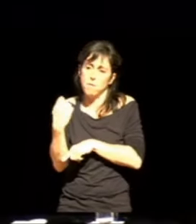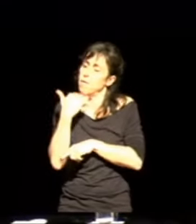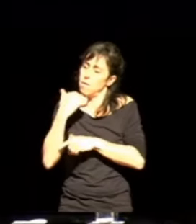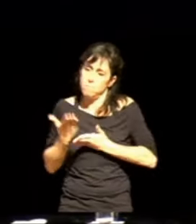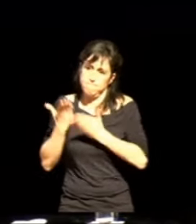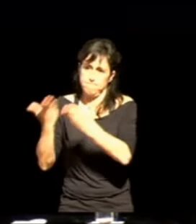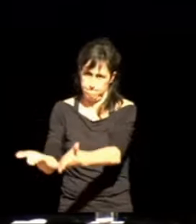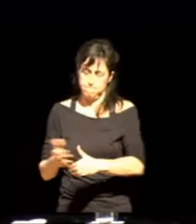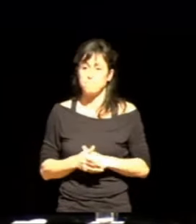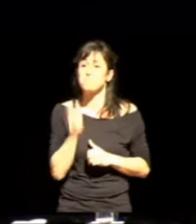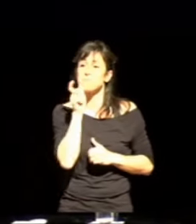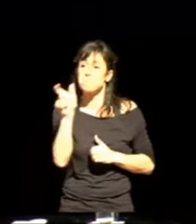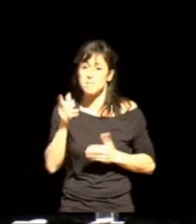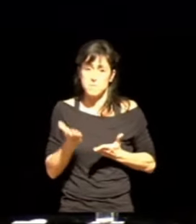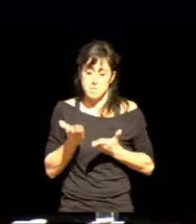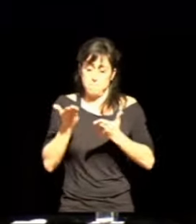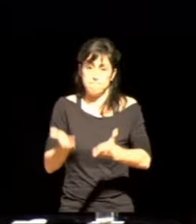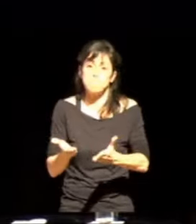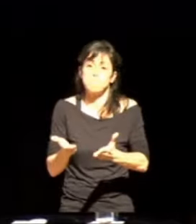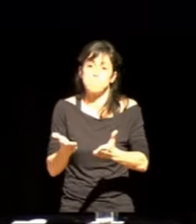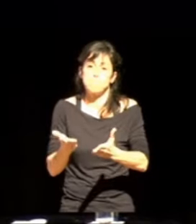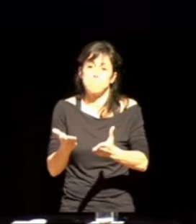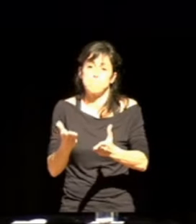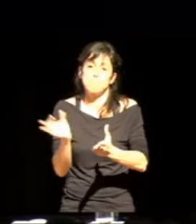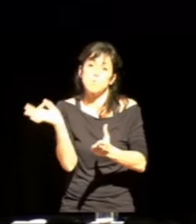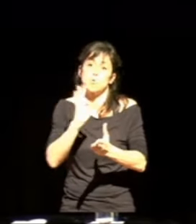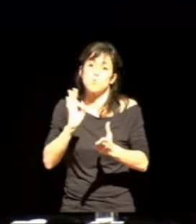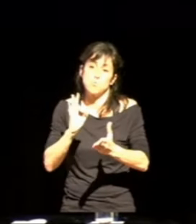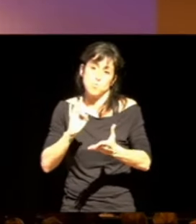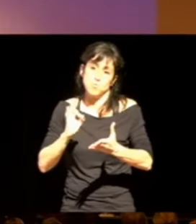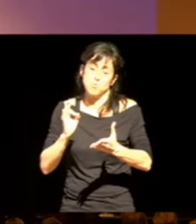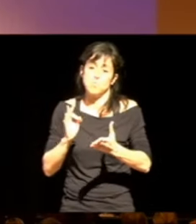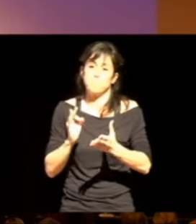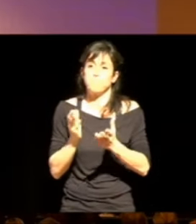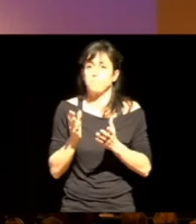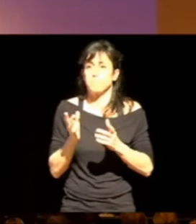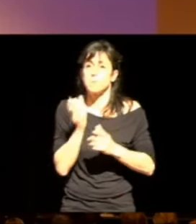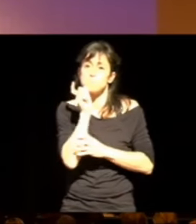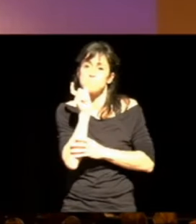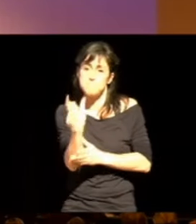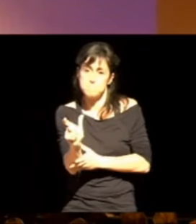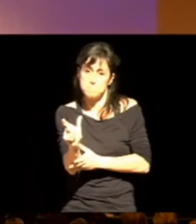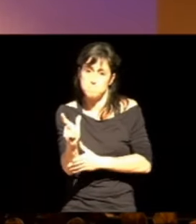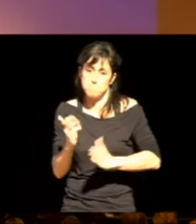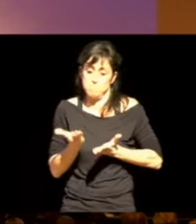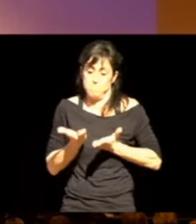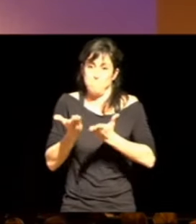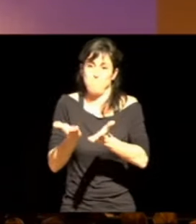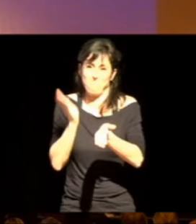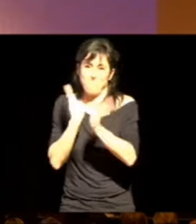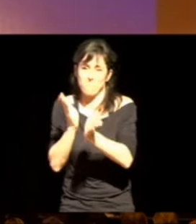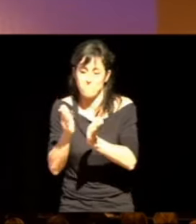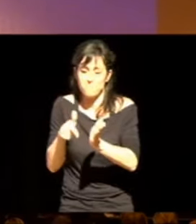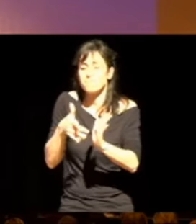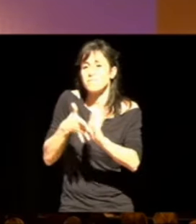hitza erabiltzen dugu, esku hartze terminoa erabiltzen dugu oso modu orokorrean, baina adierazi nahi duguna da